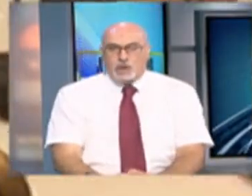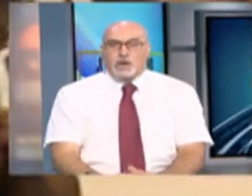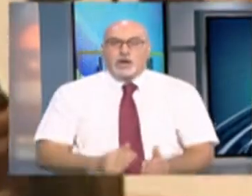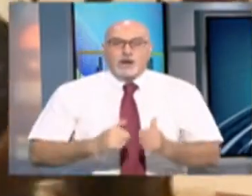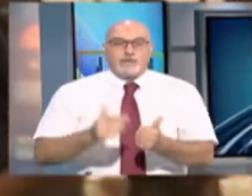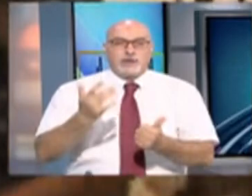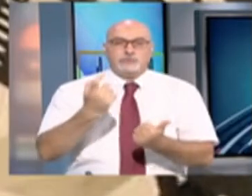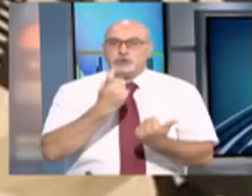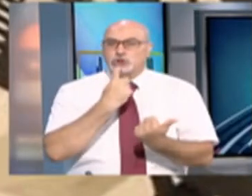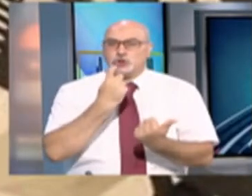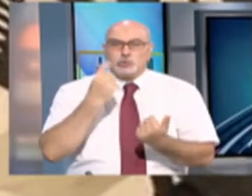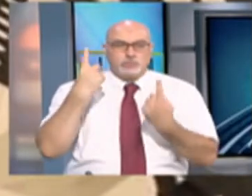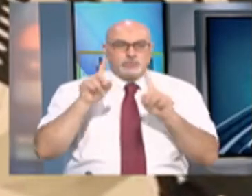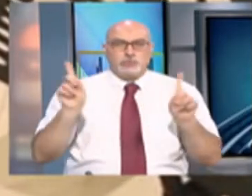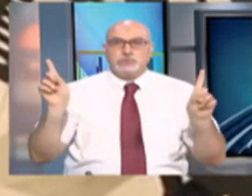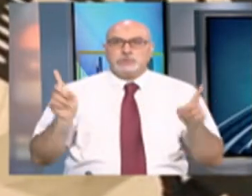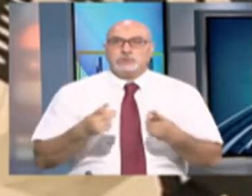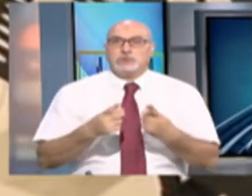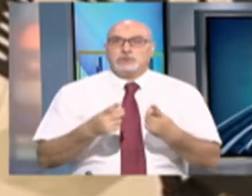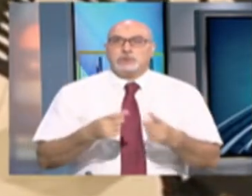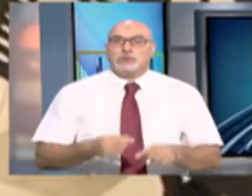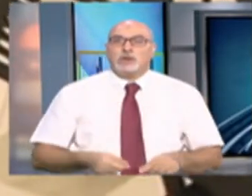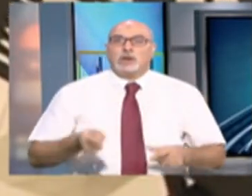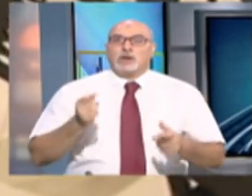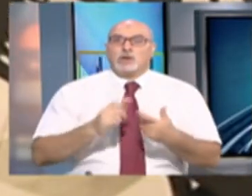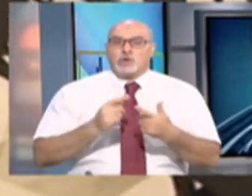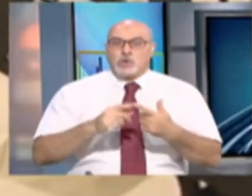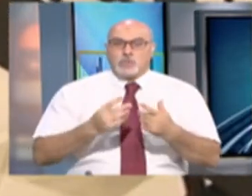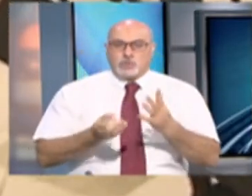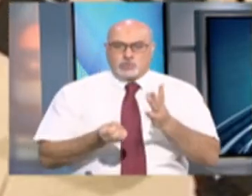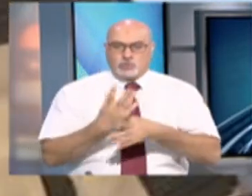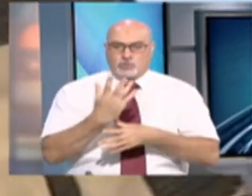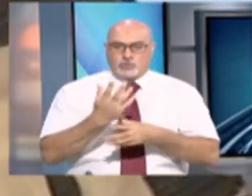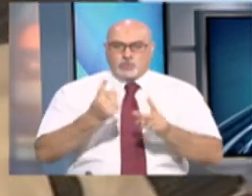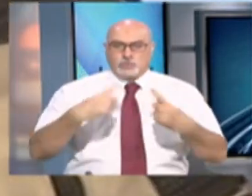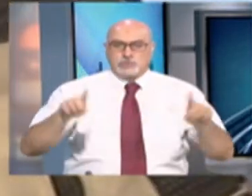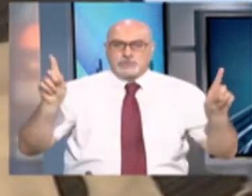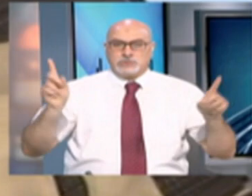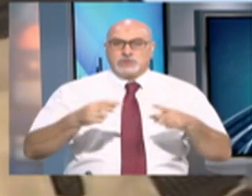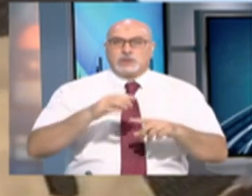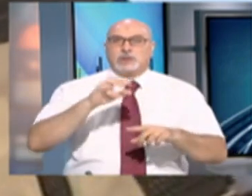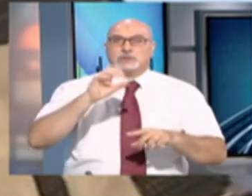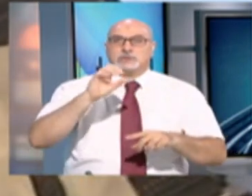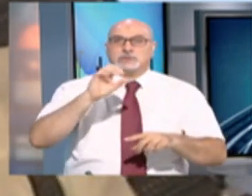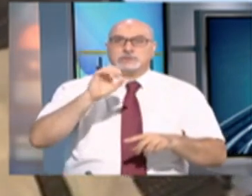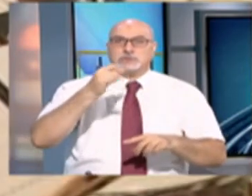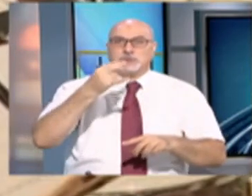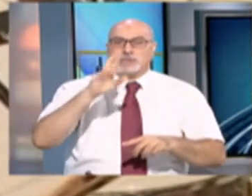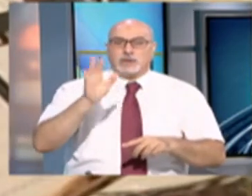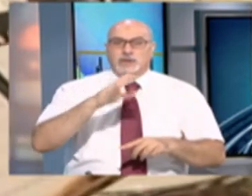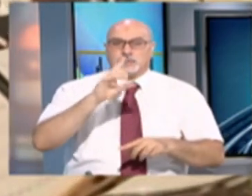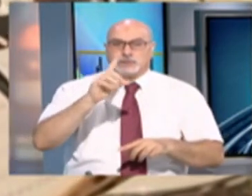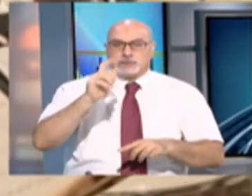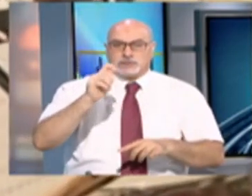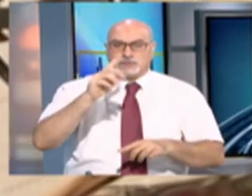موسيقي عالي، سمفونية ما وراء البحر هي جديد الموسيقار الجزائري سليم دادا، والتي ألفها